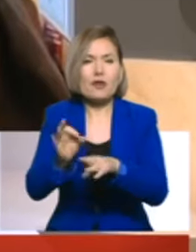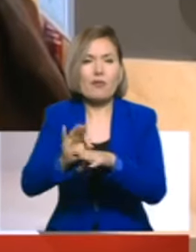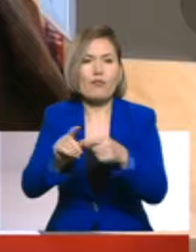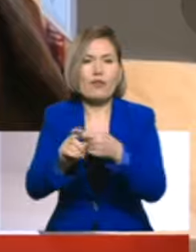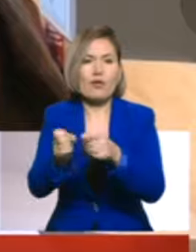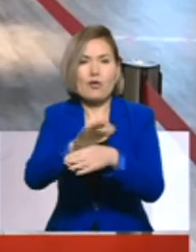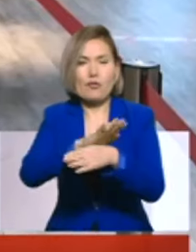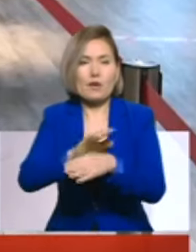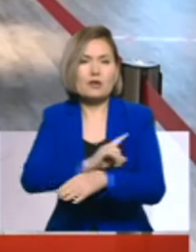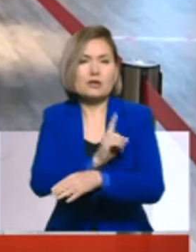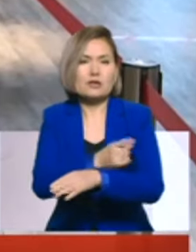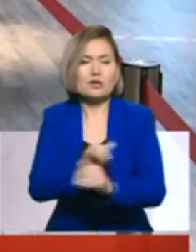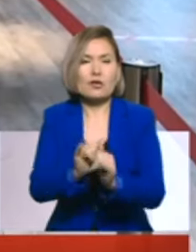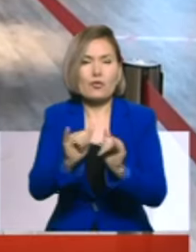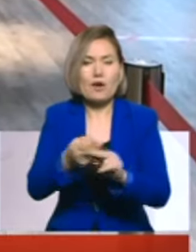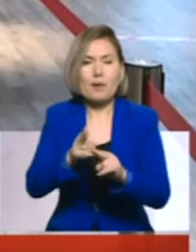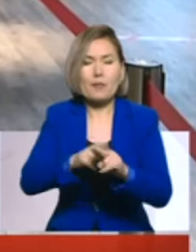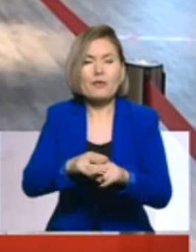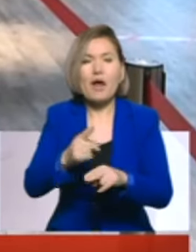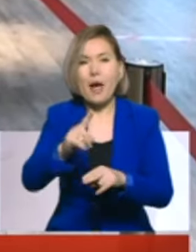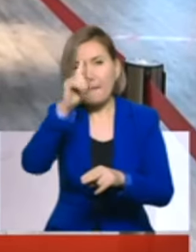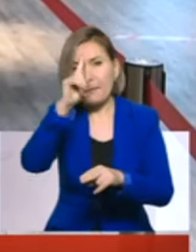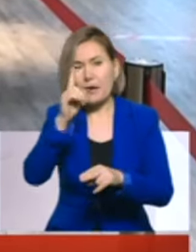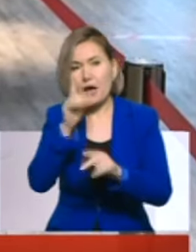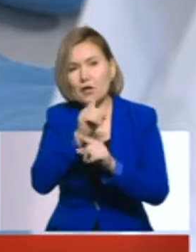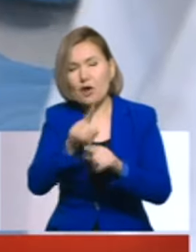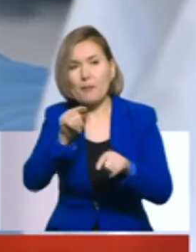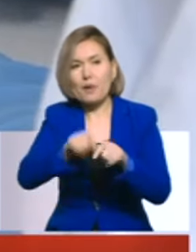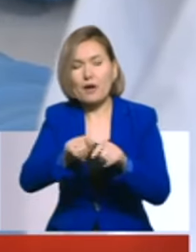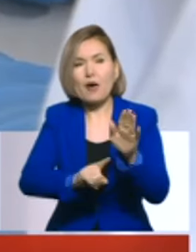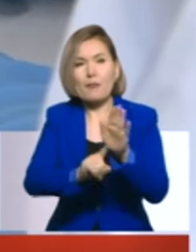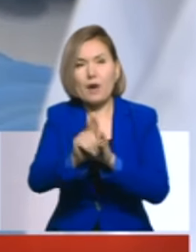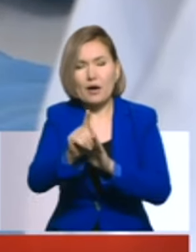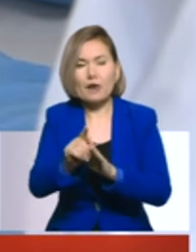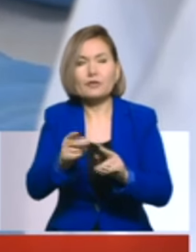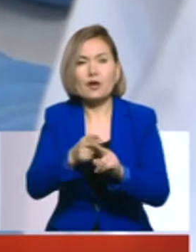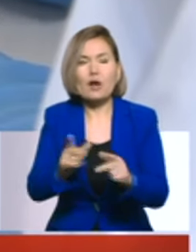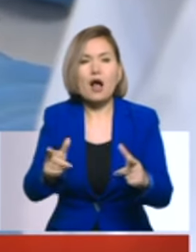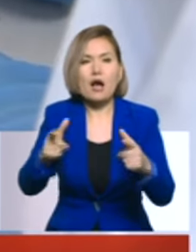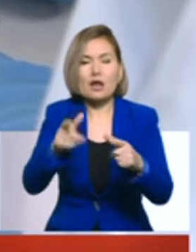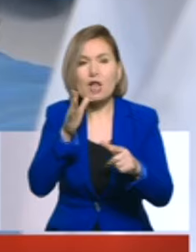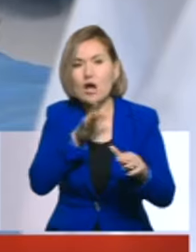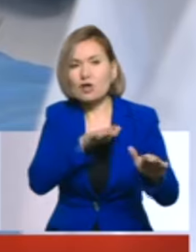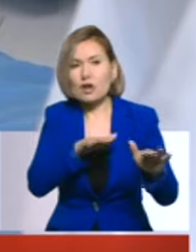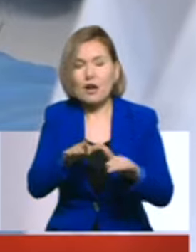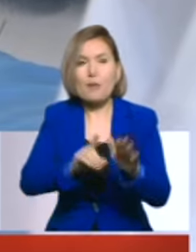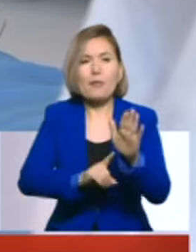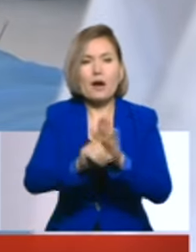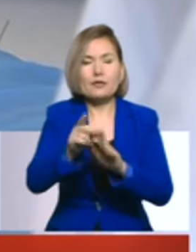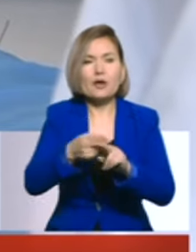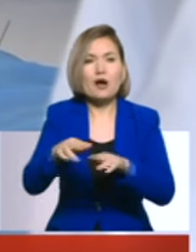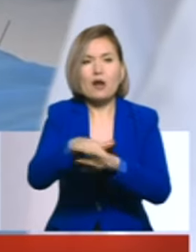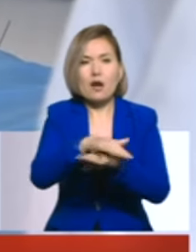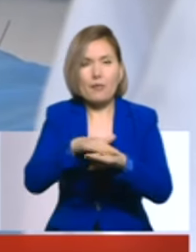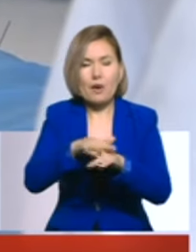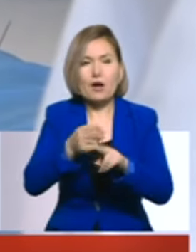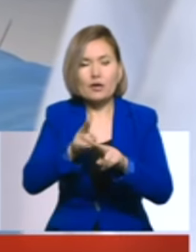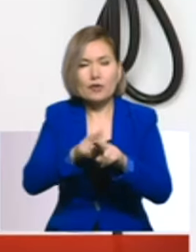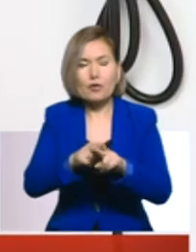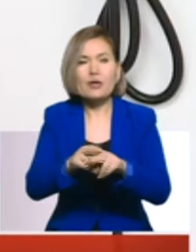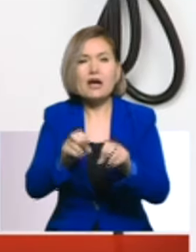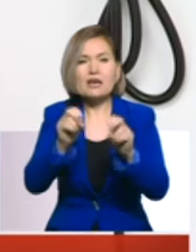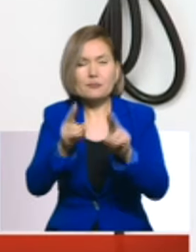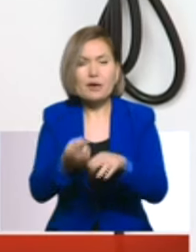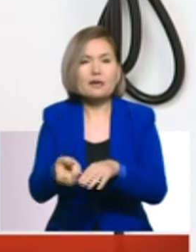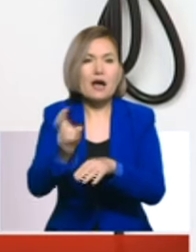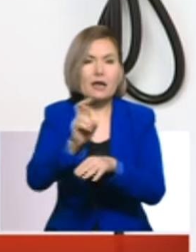бірнеше рет вирус жұқтырған науқастар да анықталды. Сондықтан елде карантиндік шаралар қайтадан күшеюі мүмкін. Яғни адам көп шоғырланатын жерлерге кіру үшін